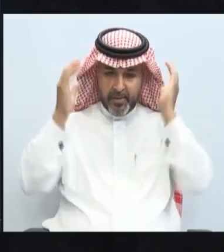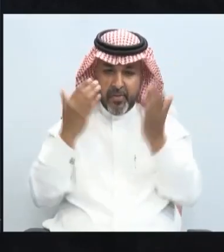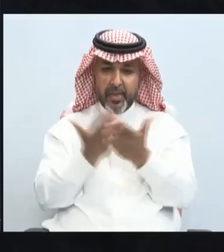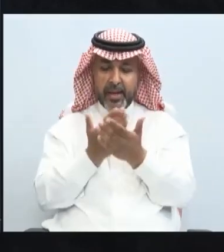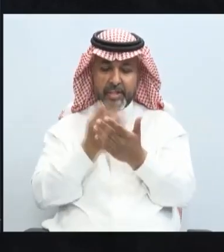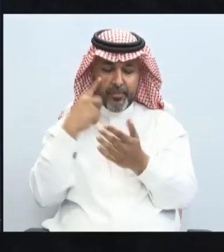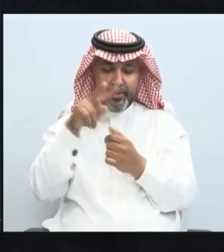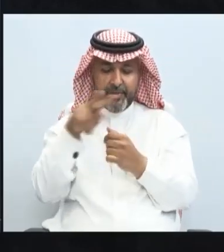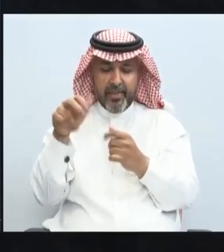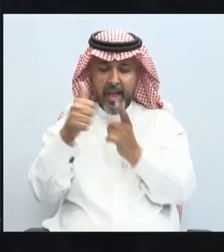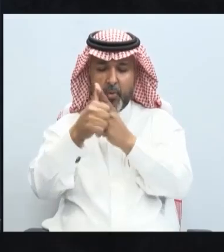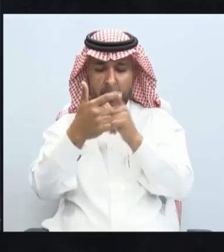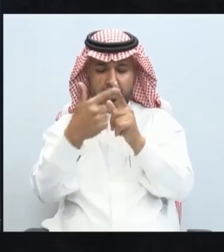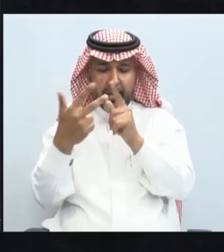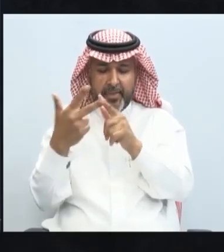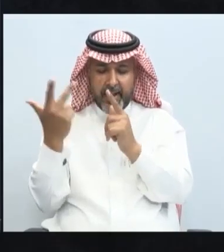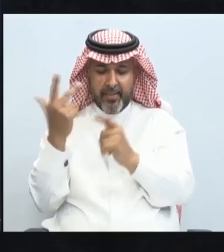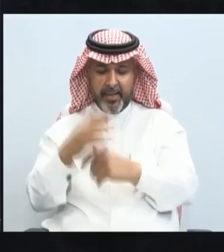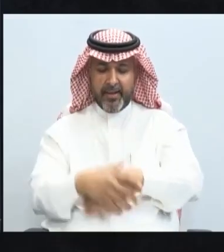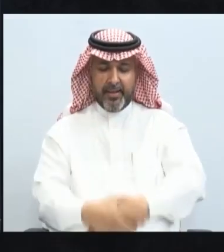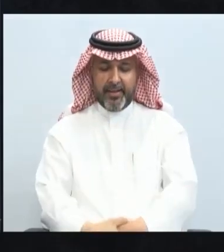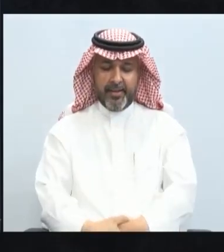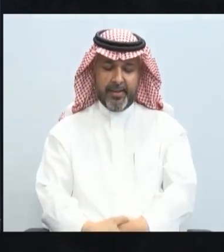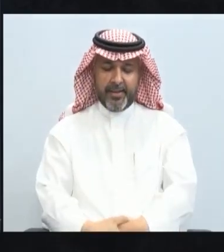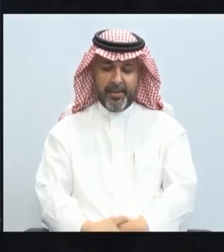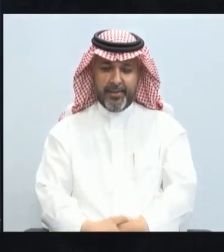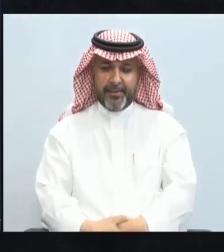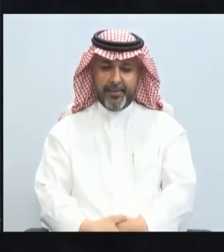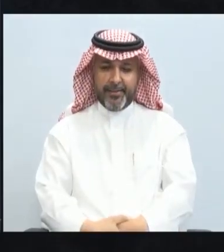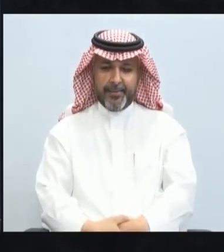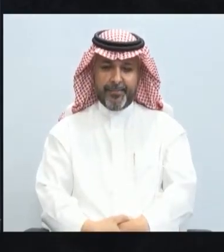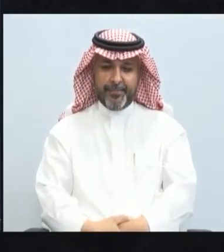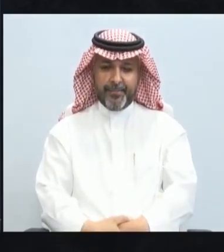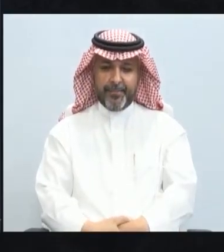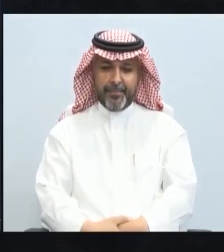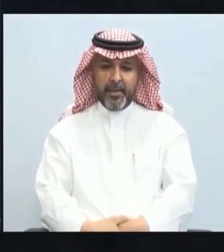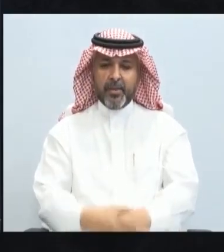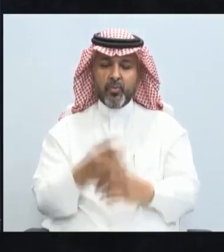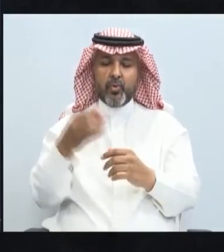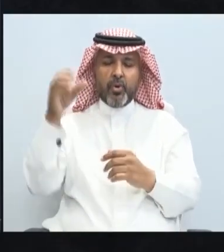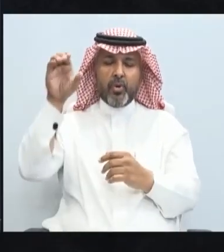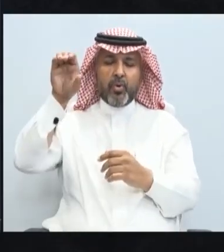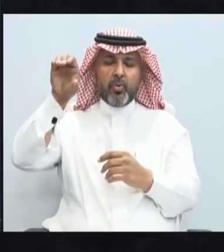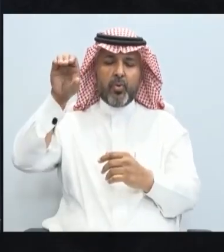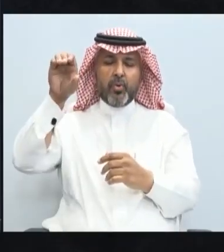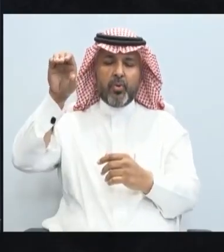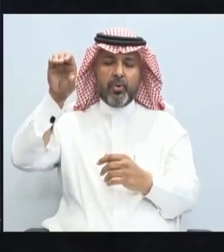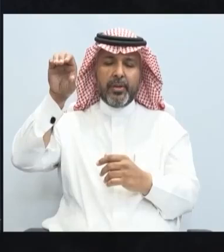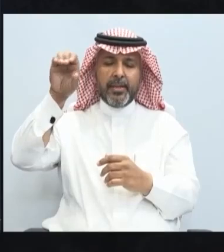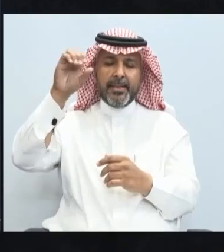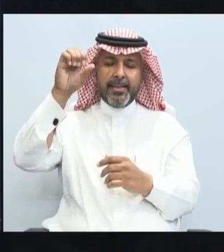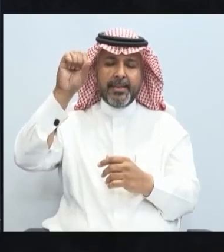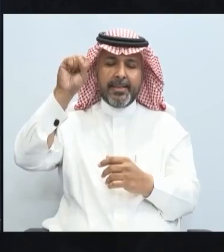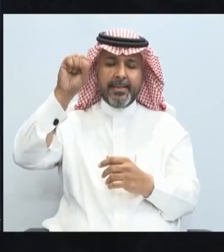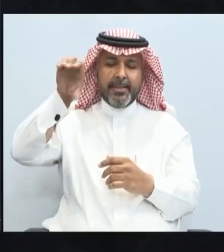الدال الكوسك حتكون غير معرفه في نفس اماكن الكوتان يعني نقول ان الكوسيك والكوت غير معرفتين عند